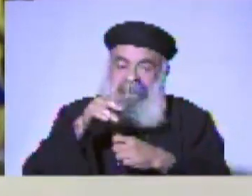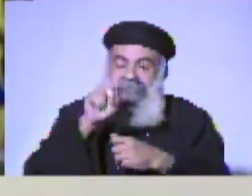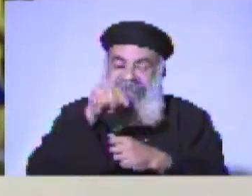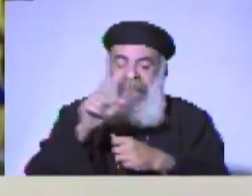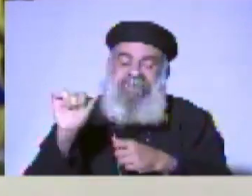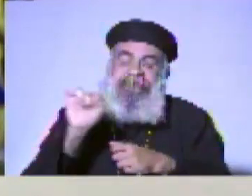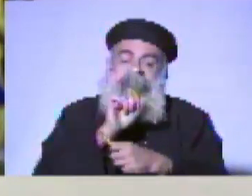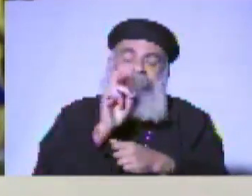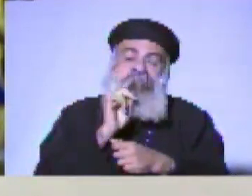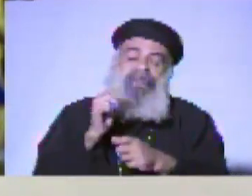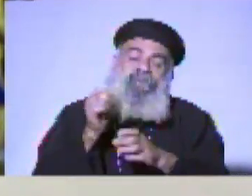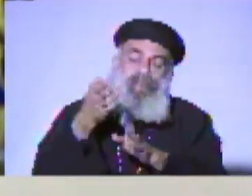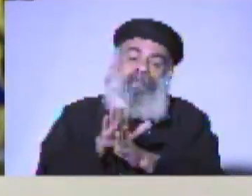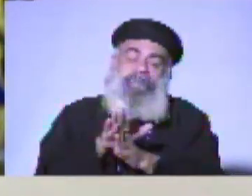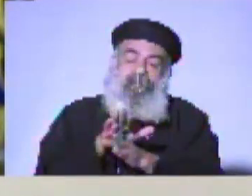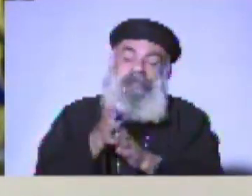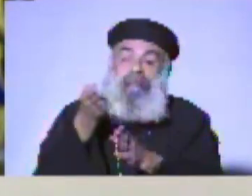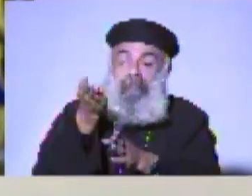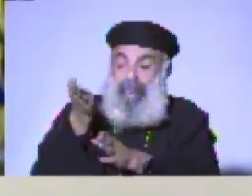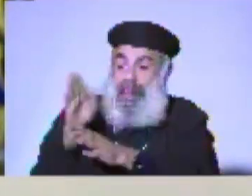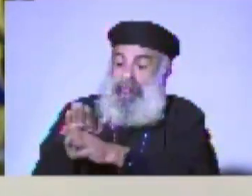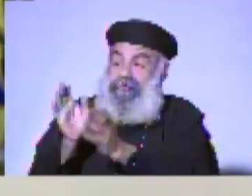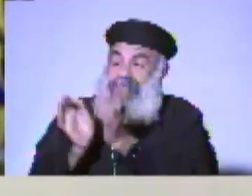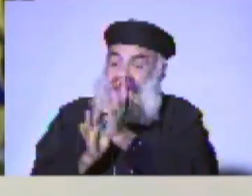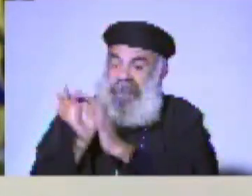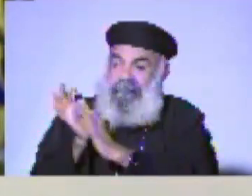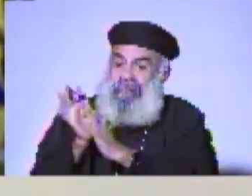سم الموت وموت المسيح كان في ترياق الحياه